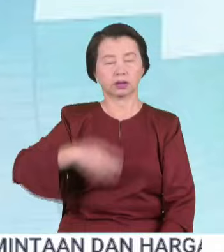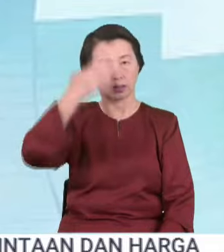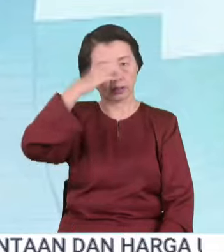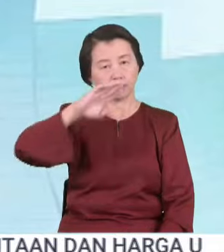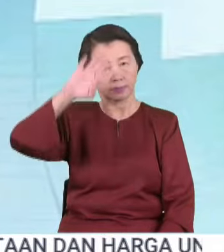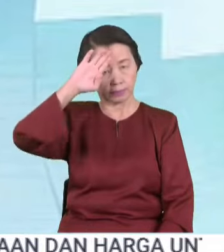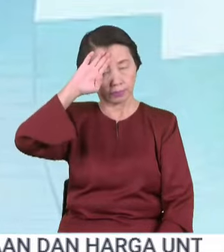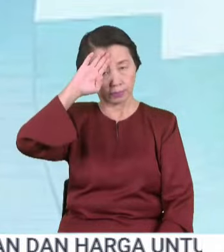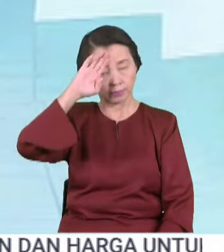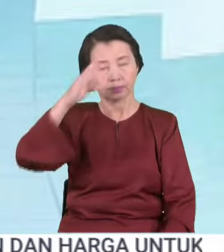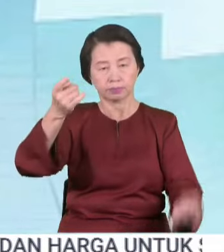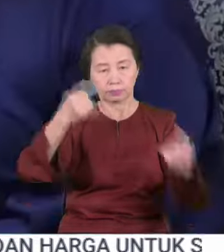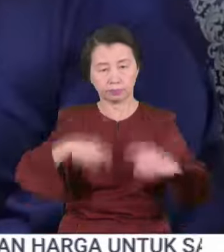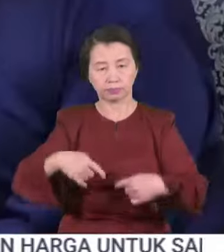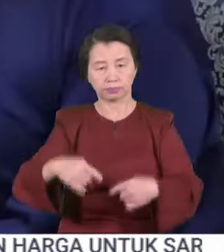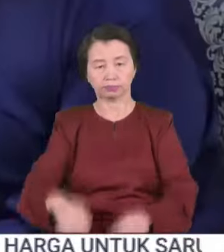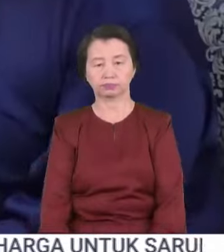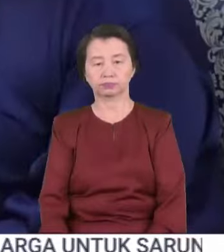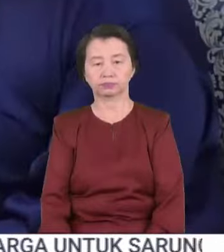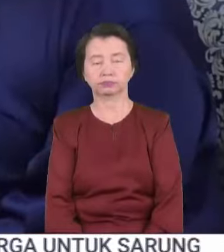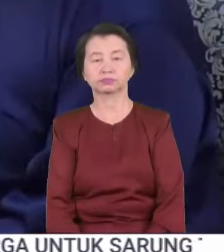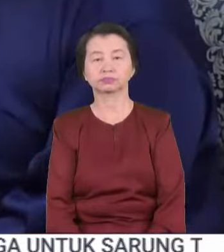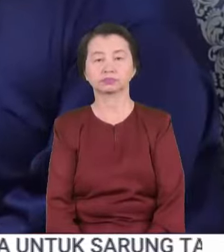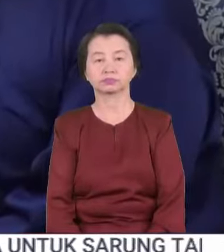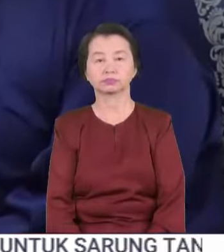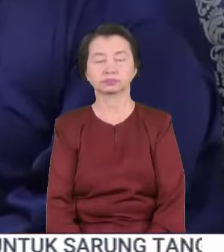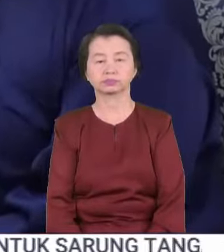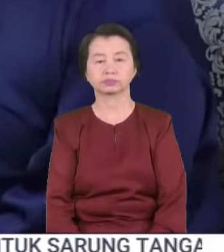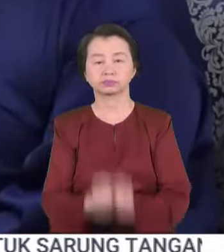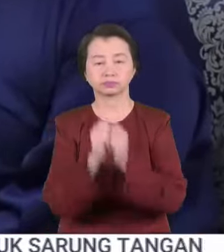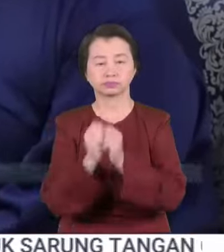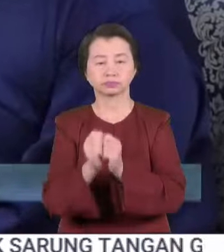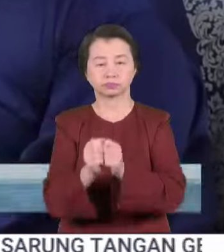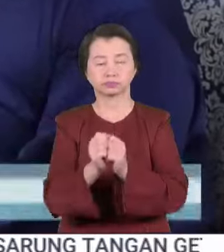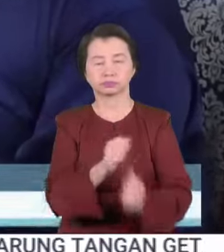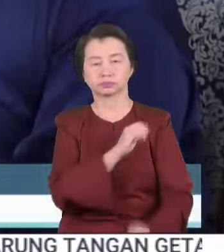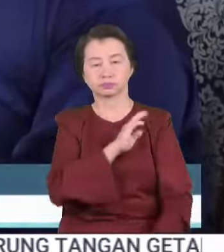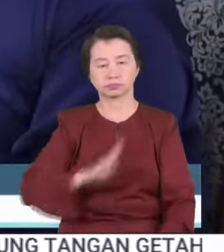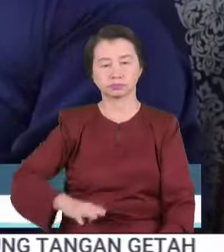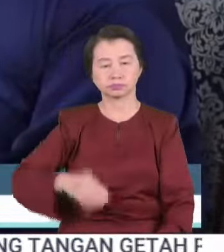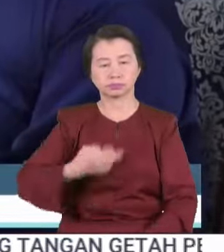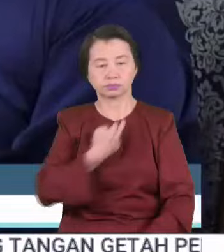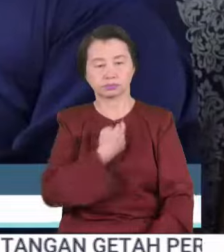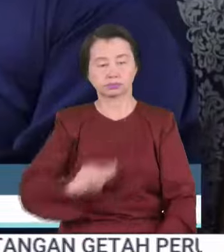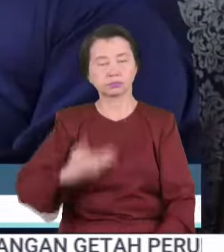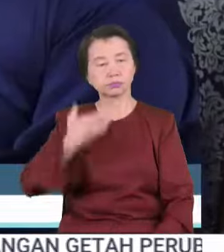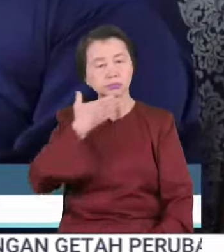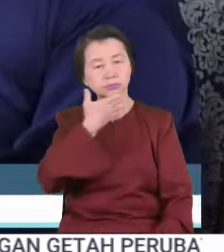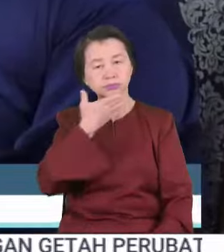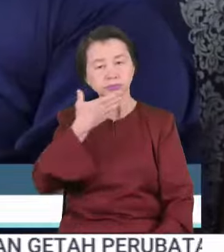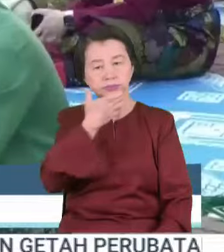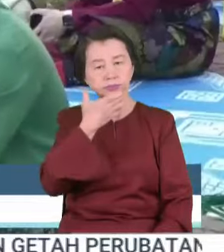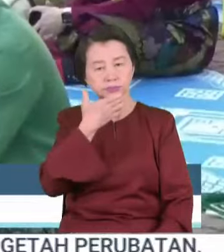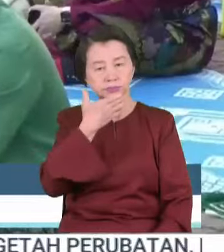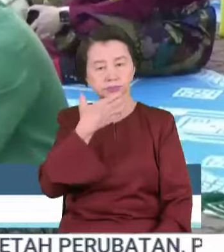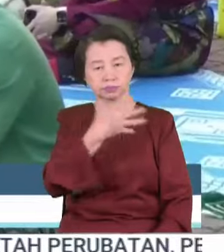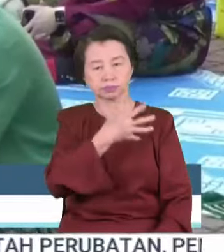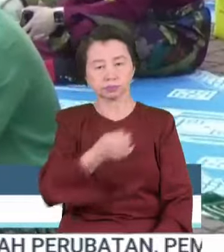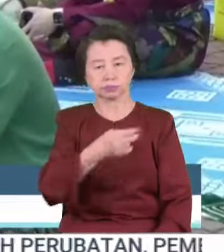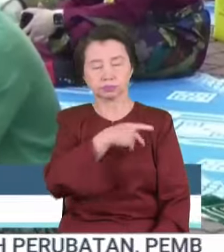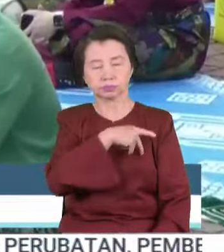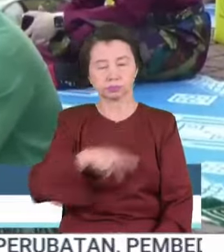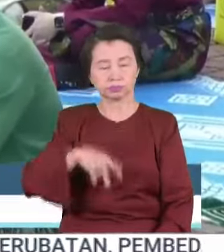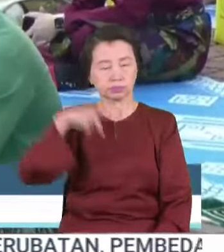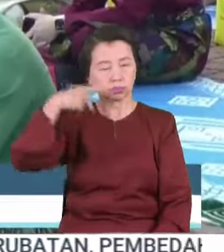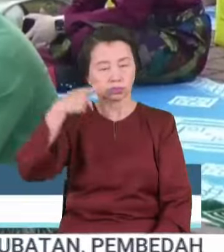Syed Sirajuddin Jamalul Lail. Turut sama mengiringi baginda ialah Raja Muda Perlis, Tuanku Syed Faizuddin Putra Jamalul Lail dan Raja